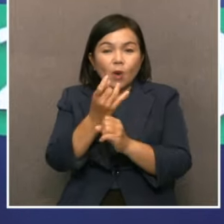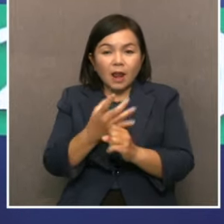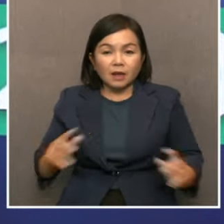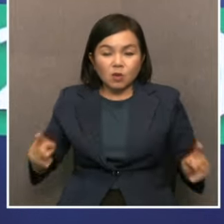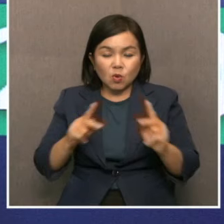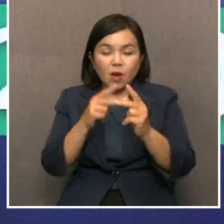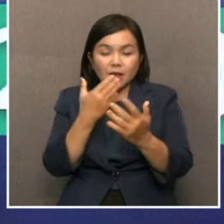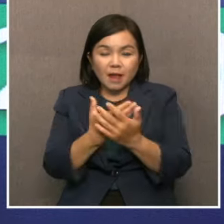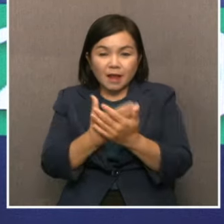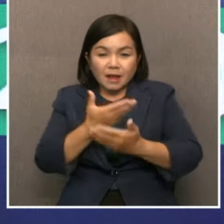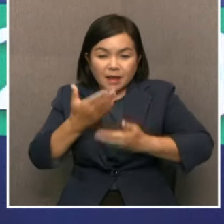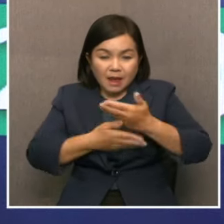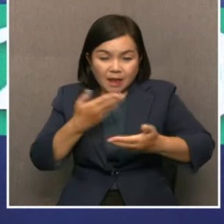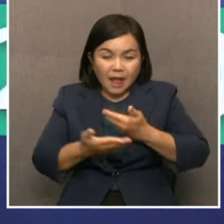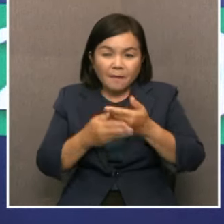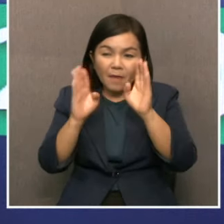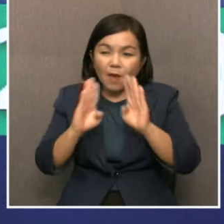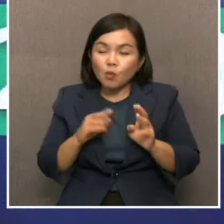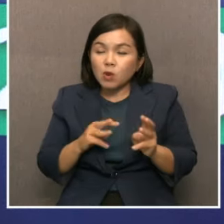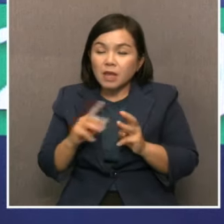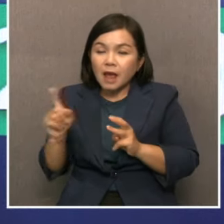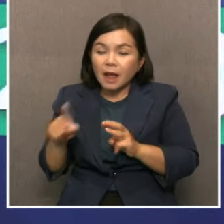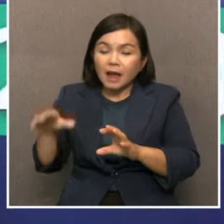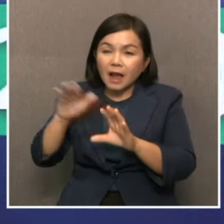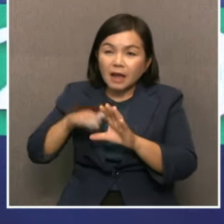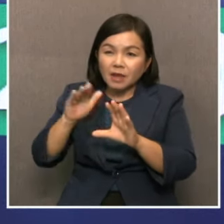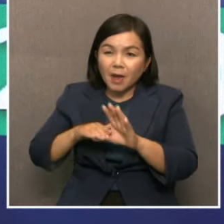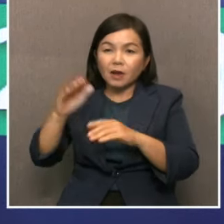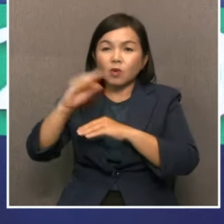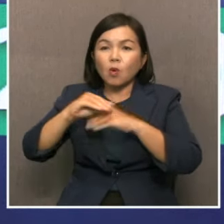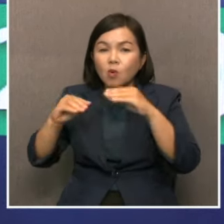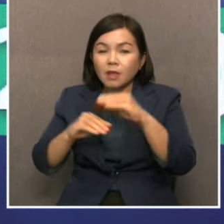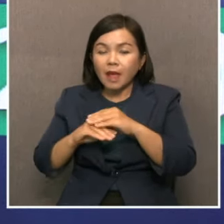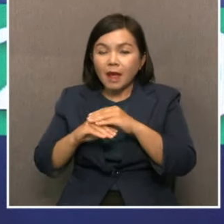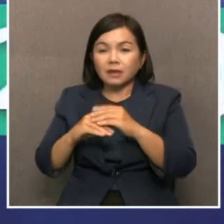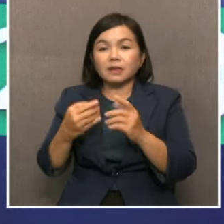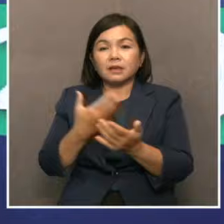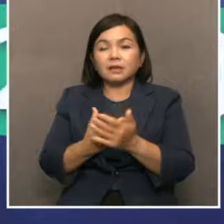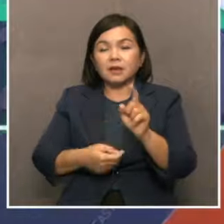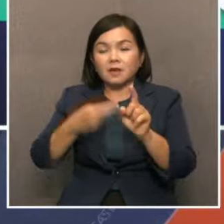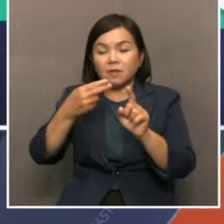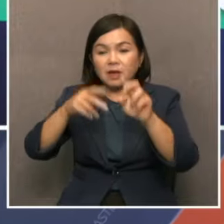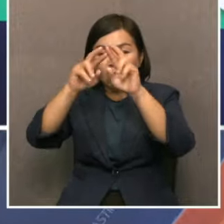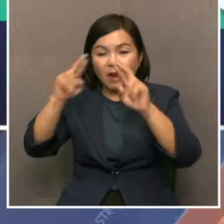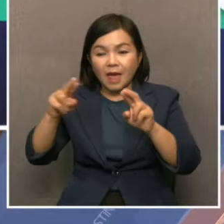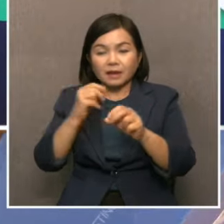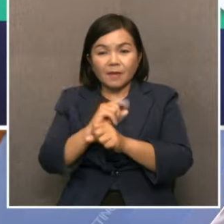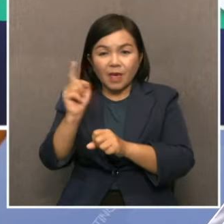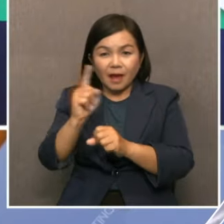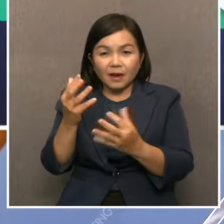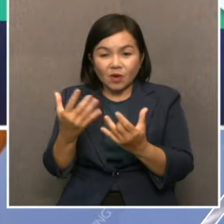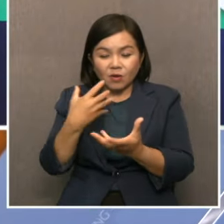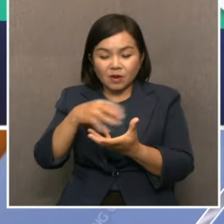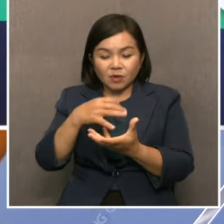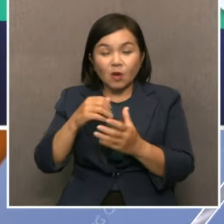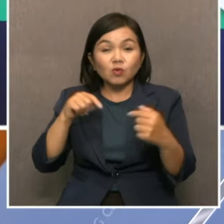ณิชย์ค่ะว่าหลักเกณฑ์รูปแบบวิธีการในการลงทะเบียนเข้าร่วมโครงการดิจิทัล 10,000 บาทของร้านค้าจะเป็นอย่างไรเดี๋ยวติดตามพร้อมกัน